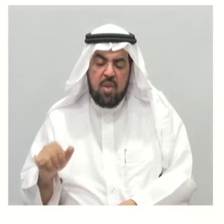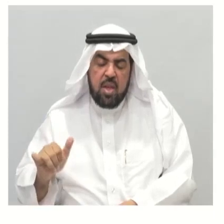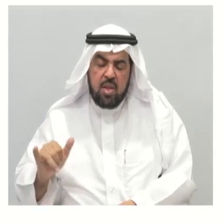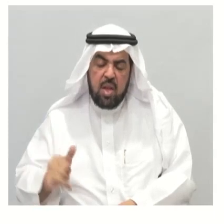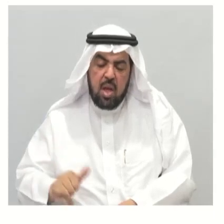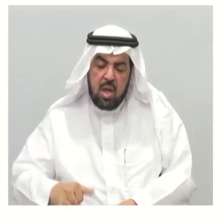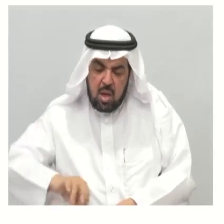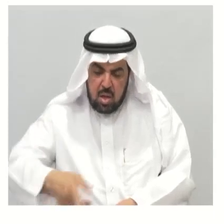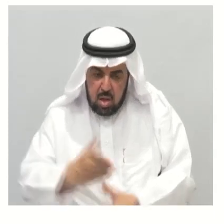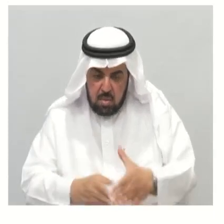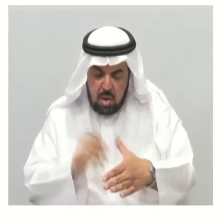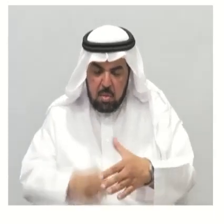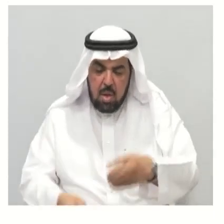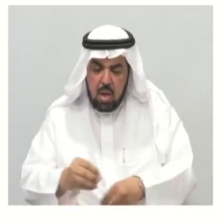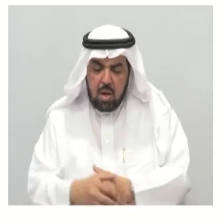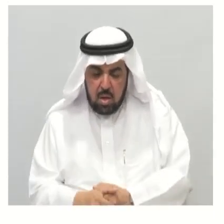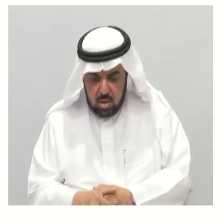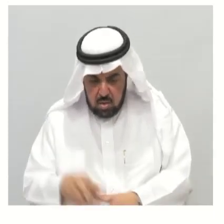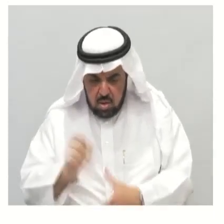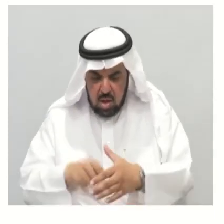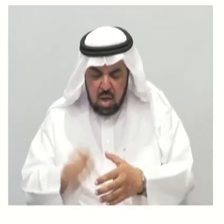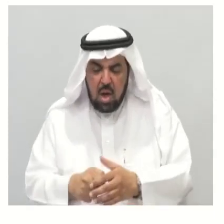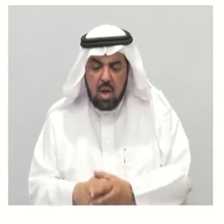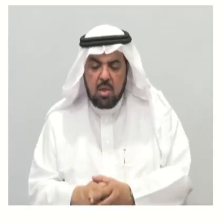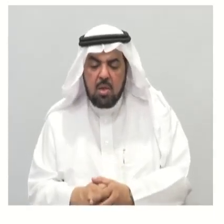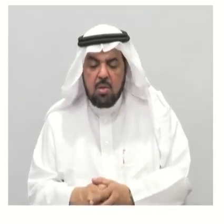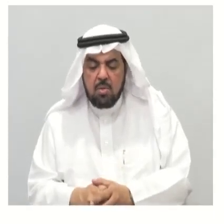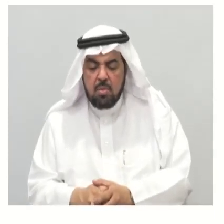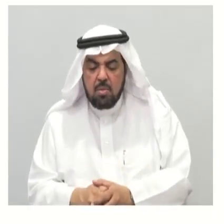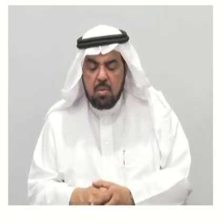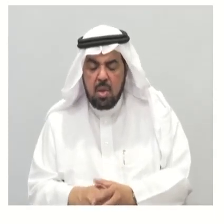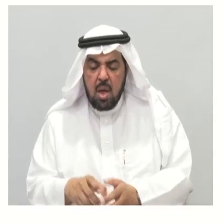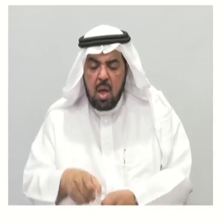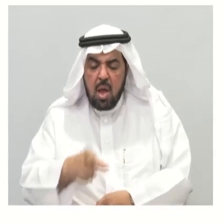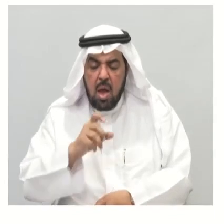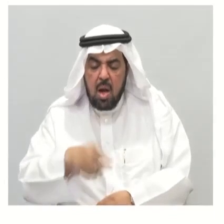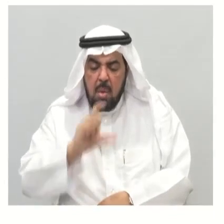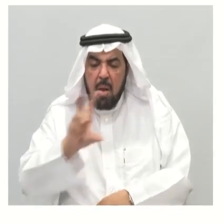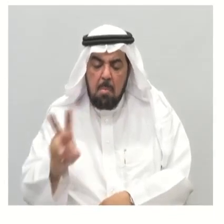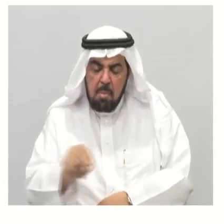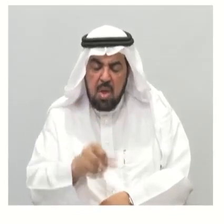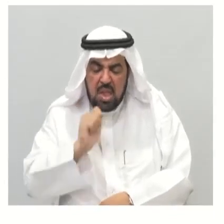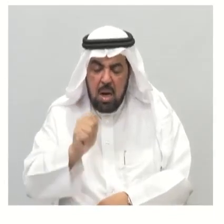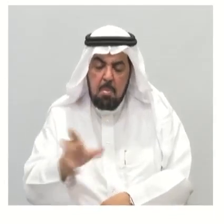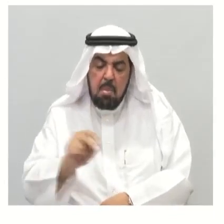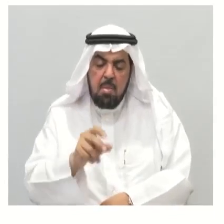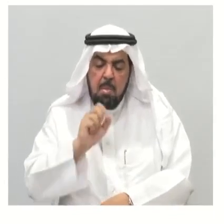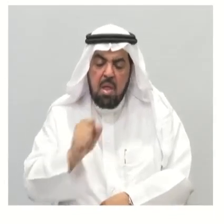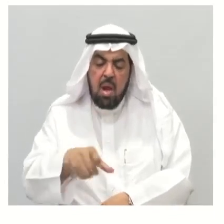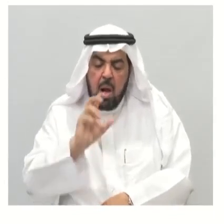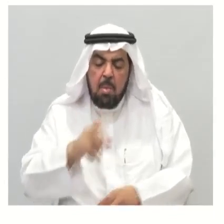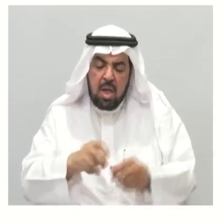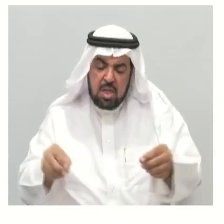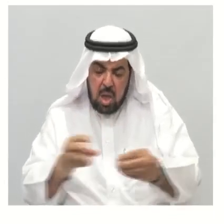في تركيبها الكيميائي، لا يحدث تغير في تركيب المادة، الماء الصلب هو نفسه الماء السائل، ولكن تغيرت فقط